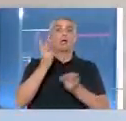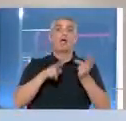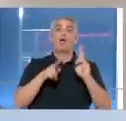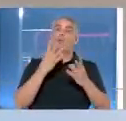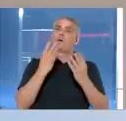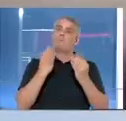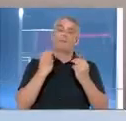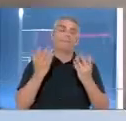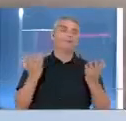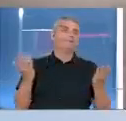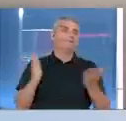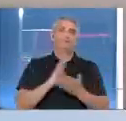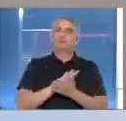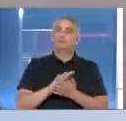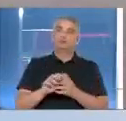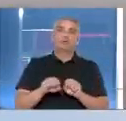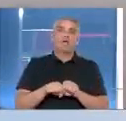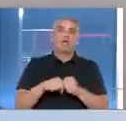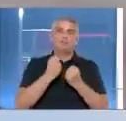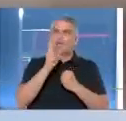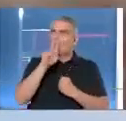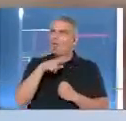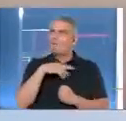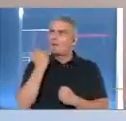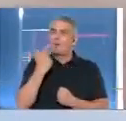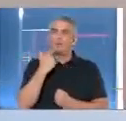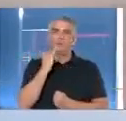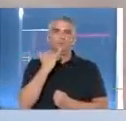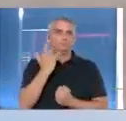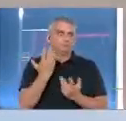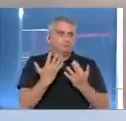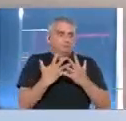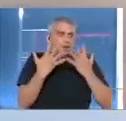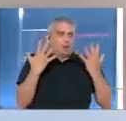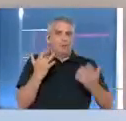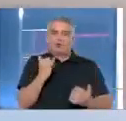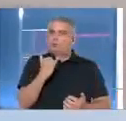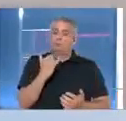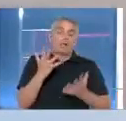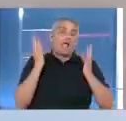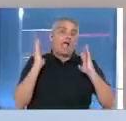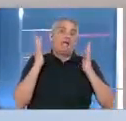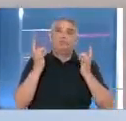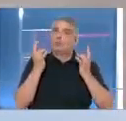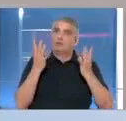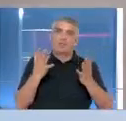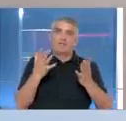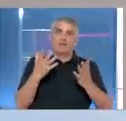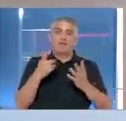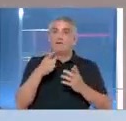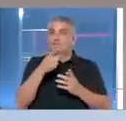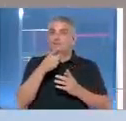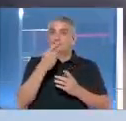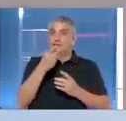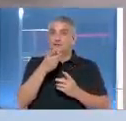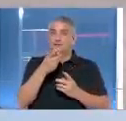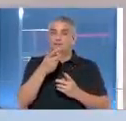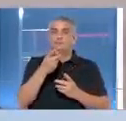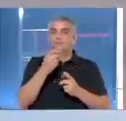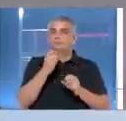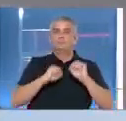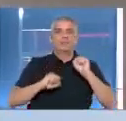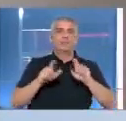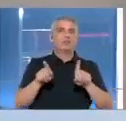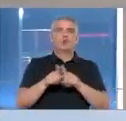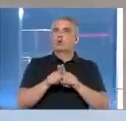רבים ופשוט הרס... 2,000 הרוגים, נכון. זה מספר לא מבוטל. כן, זה פשוט אסון טבע, והמערכת הזאת, דניאל, מתנהגת